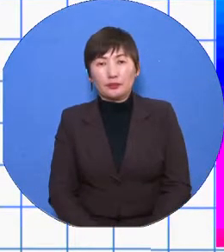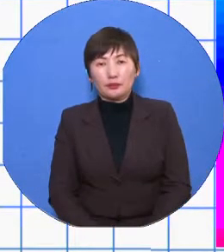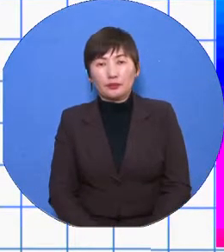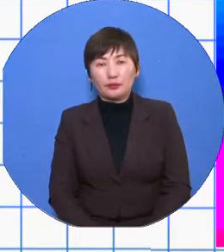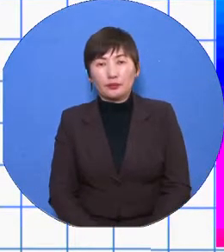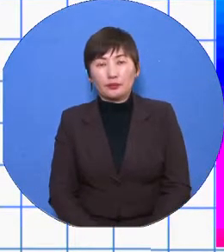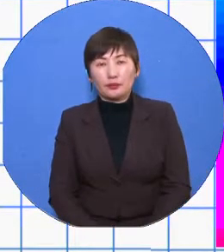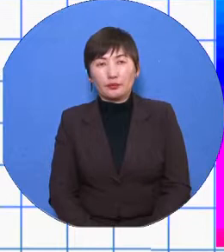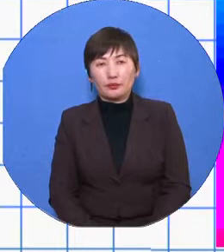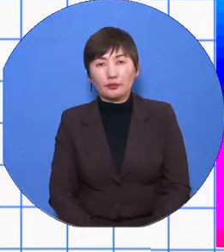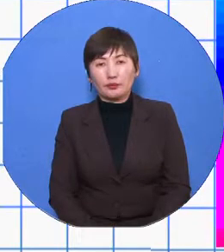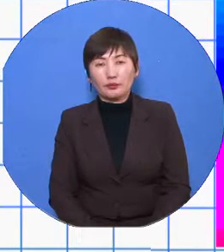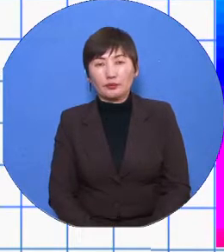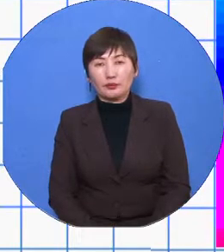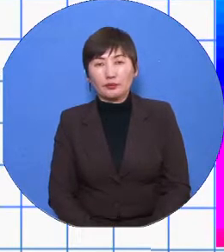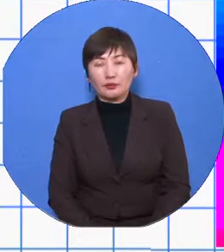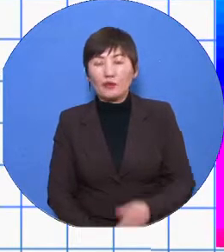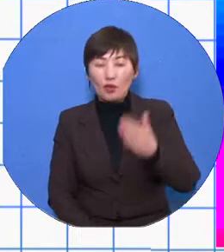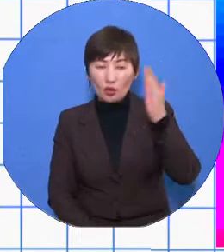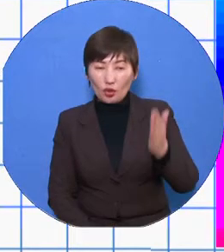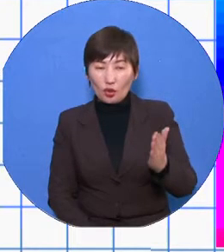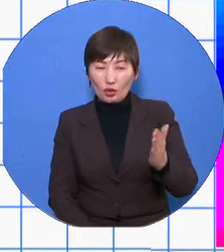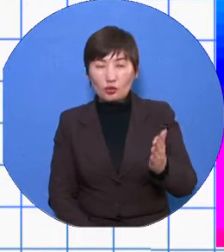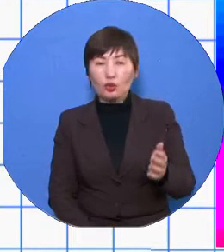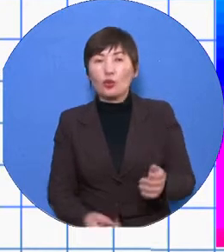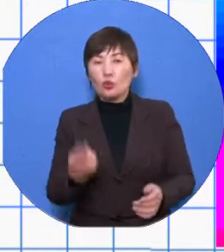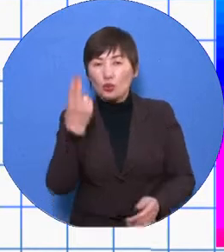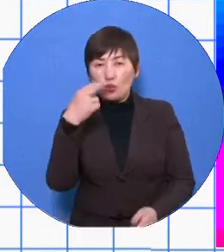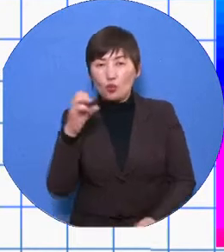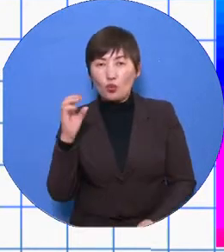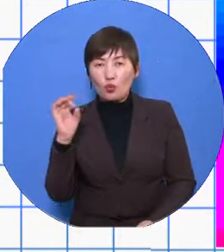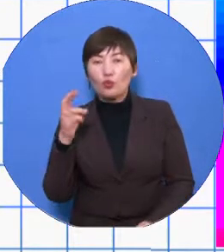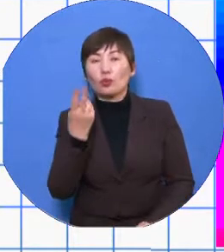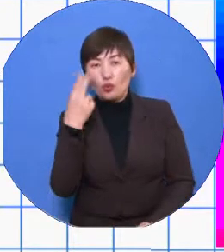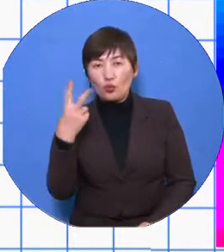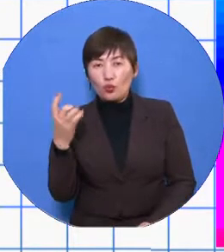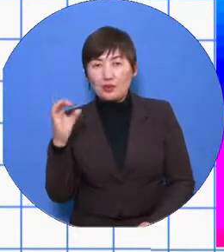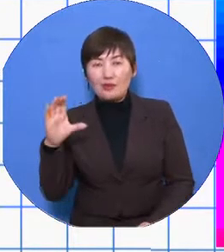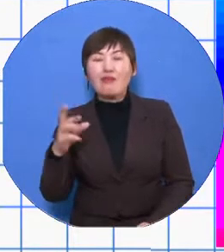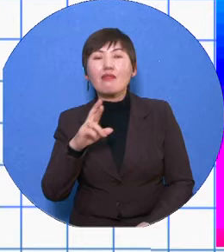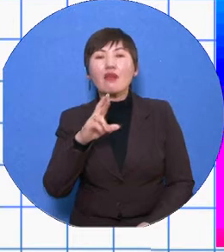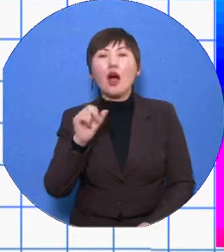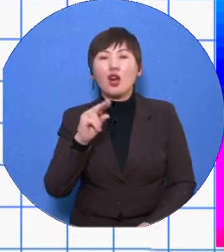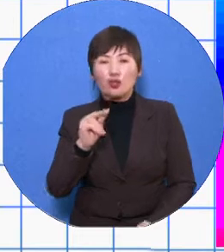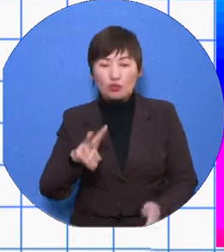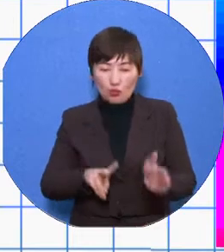За, ингээд бид нар хавтгай тойлонд хэрхэн дүрс үүсдгийг мэдэж авлаа.